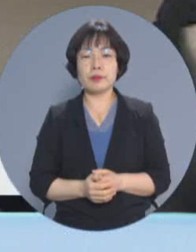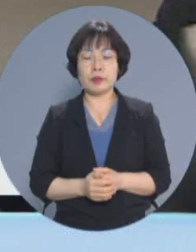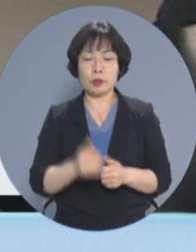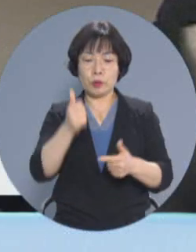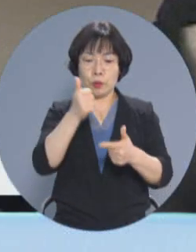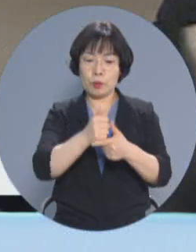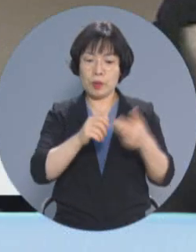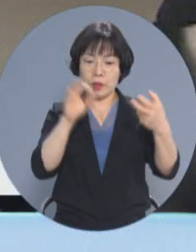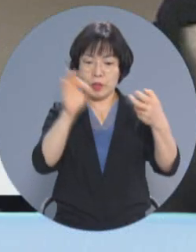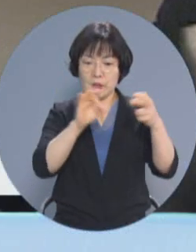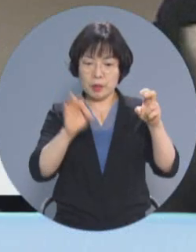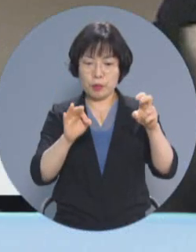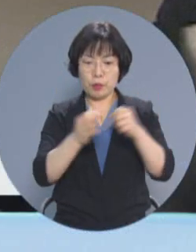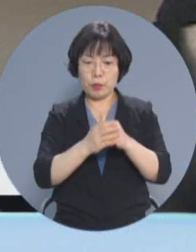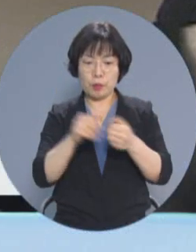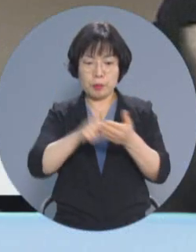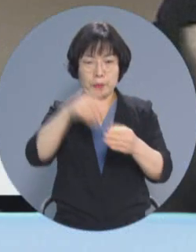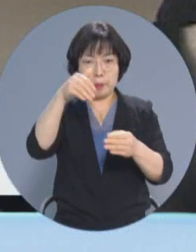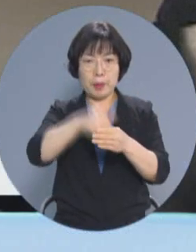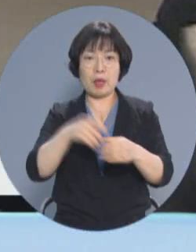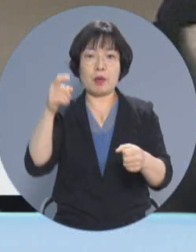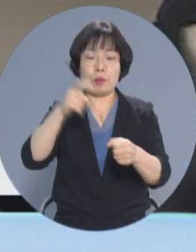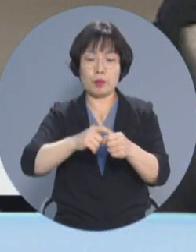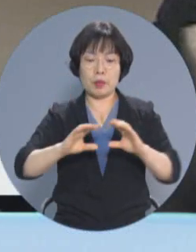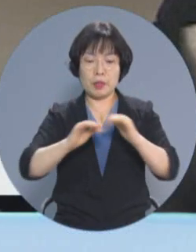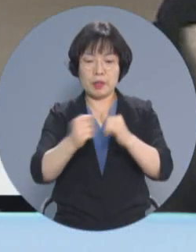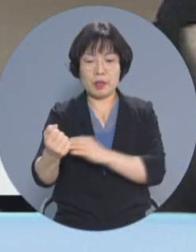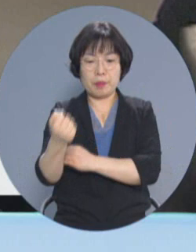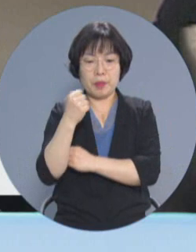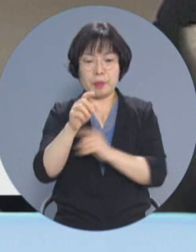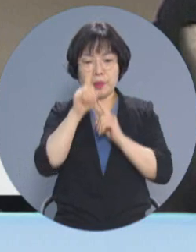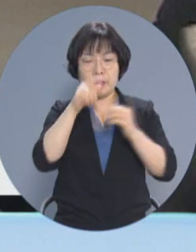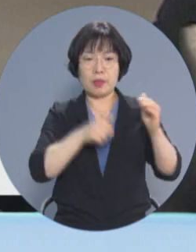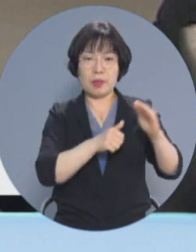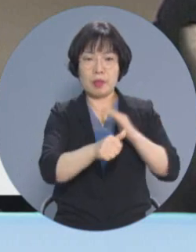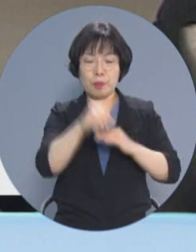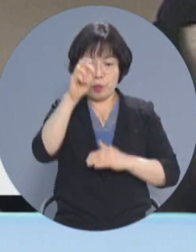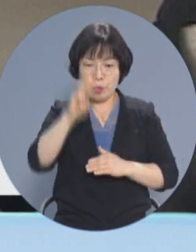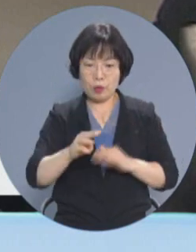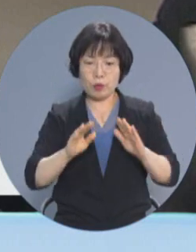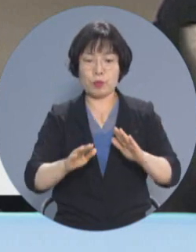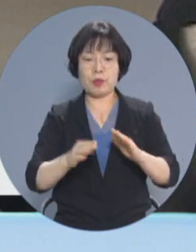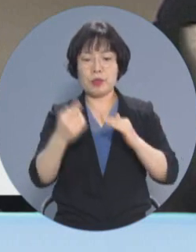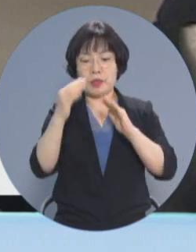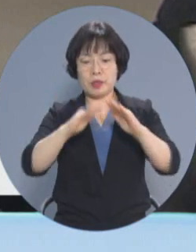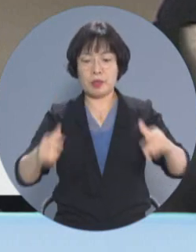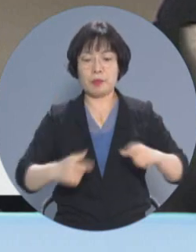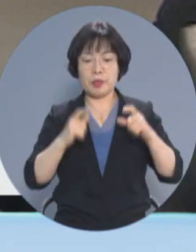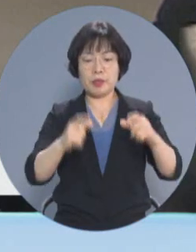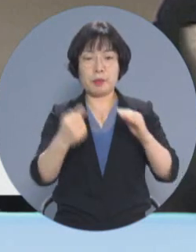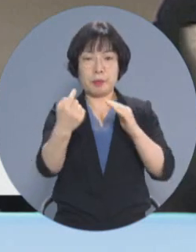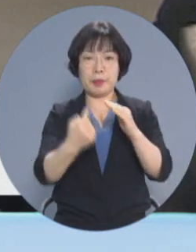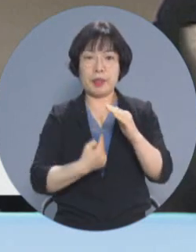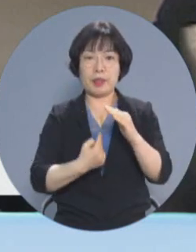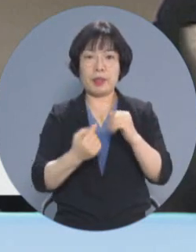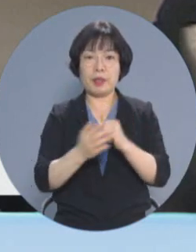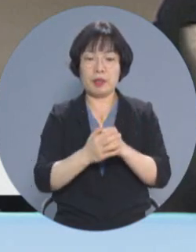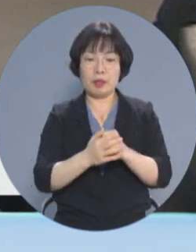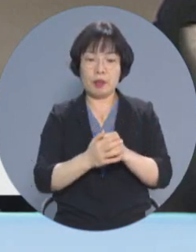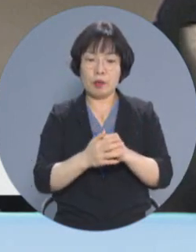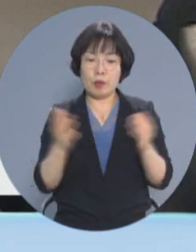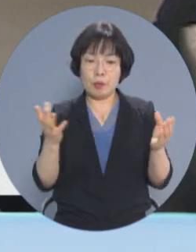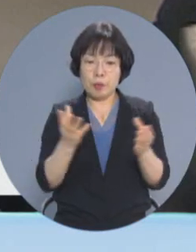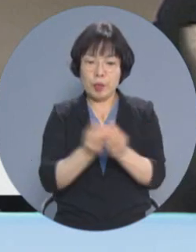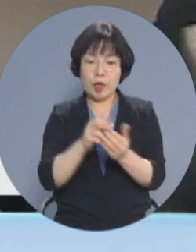호남 20% 득표를 목표로 내세운 국민의힘 이준석 대표가 광주에 이어 전남을 방문했습니다. 미완의